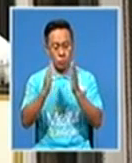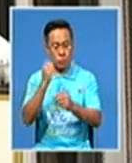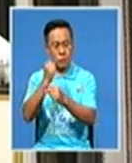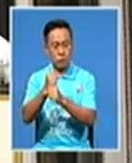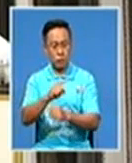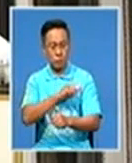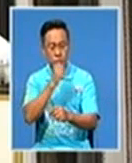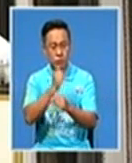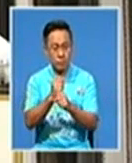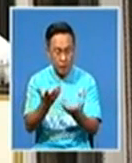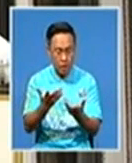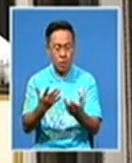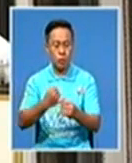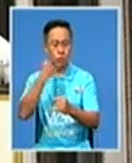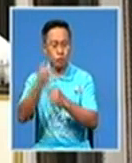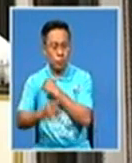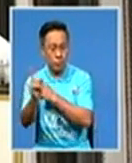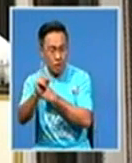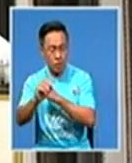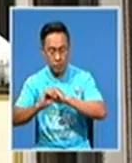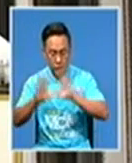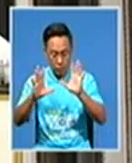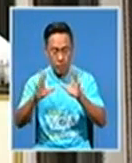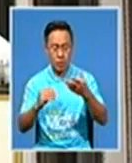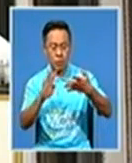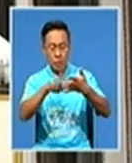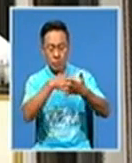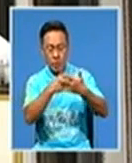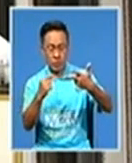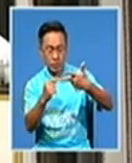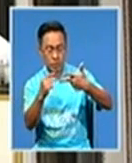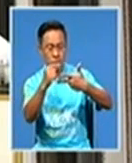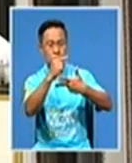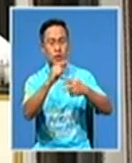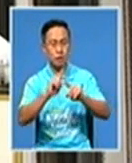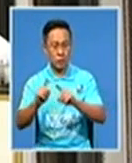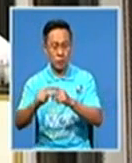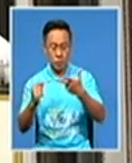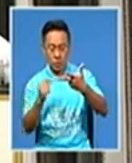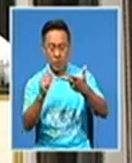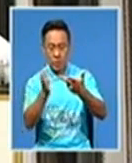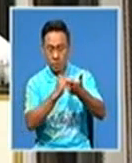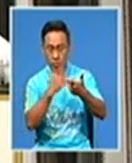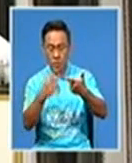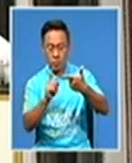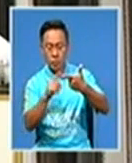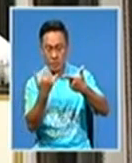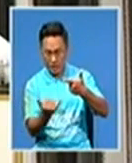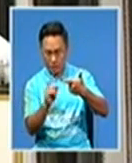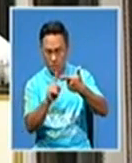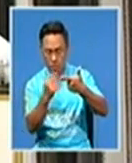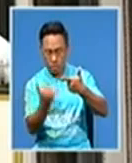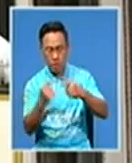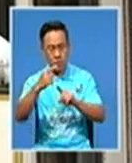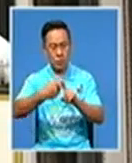ย่างไร how to do แล้วมันจะสำเร็จเมื่อไหร่นะครับระยะที่หนึ่งมันจะเสร็จอะไรบ้างนะระยะหนึ่งคือเสร็จไปแล้วละคสช.ระยะที่สองคือตอนนี้ถึ